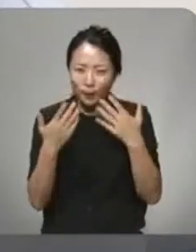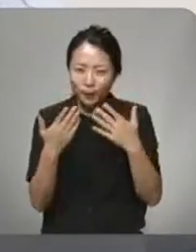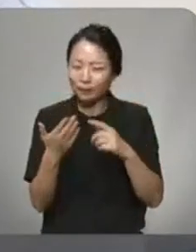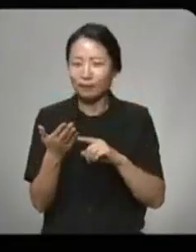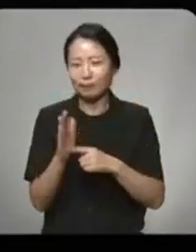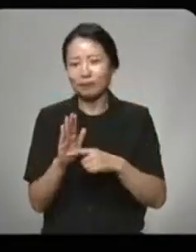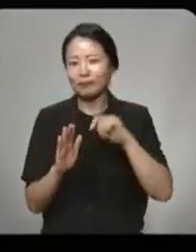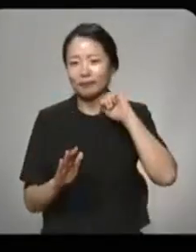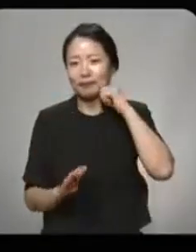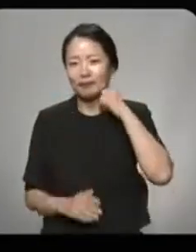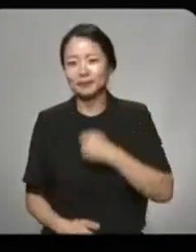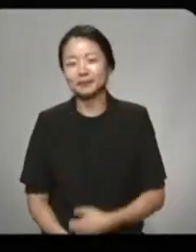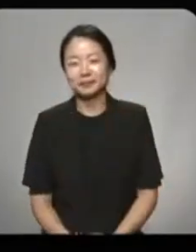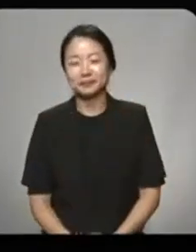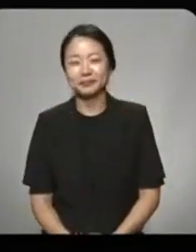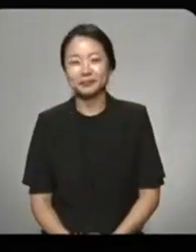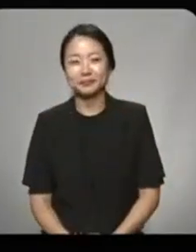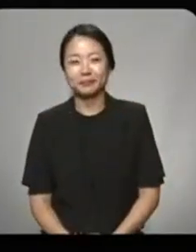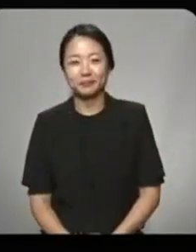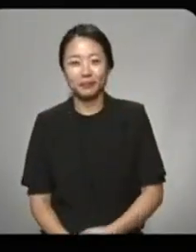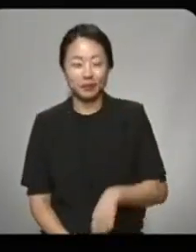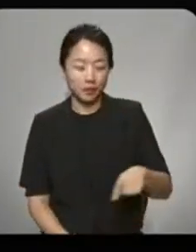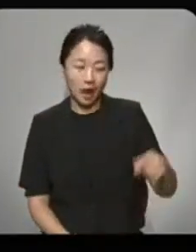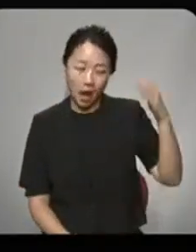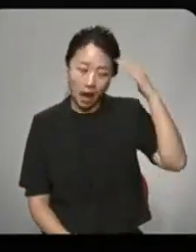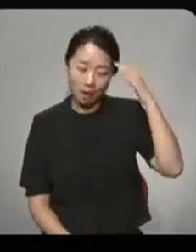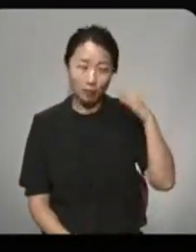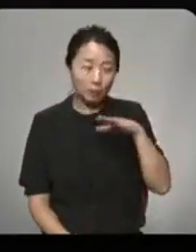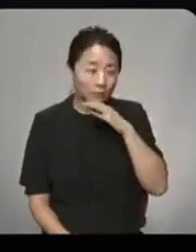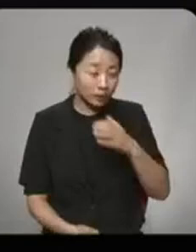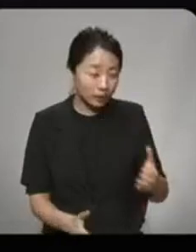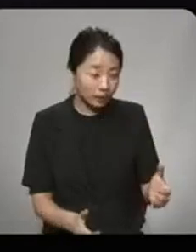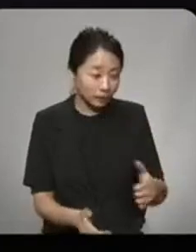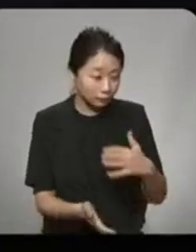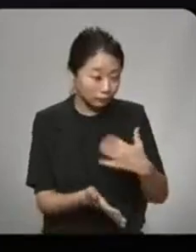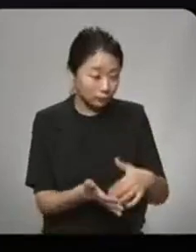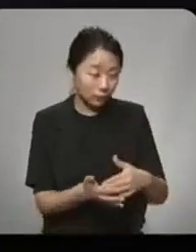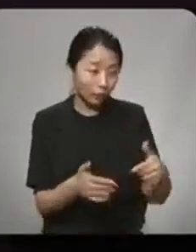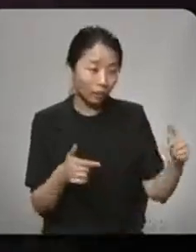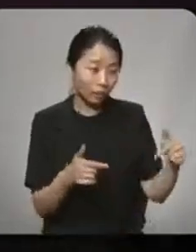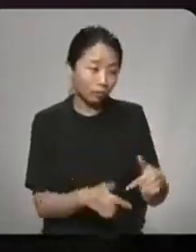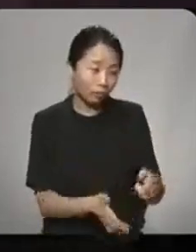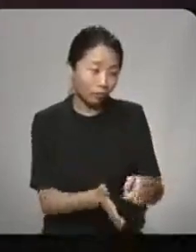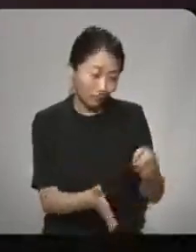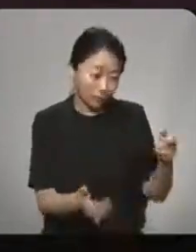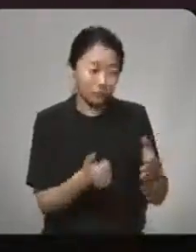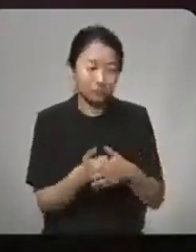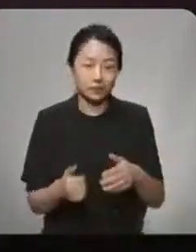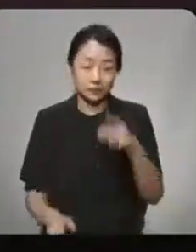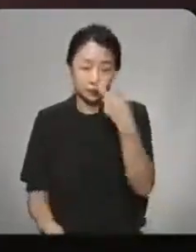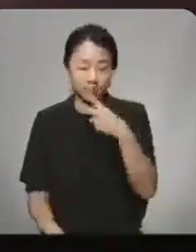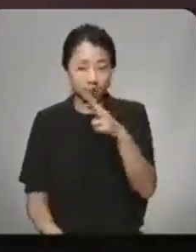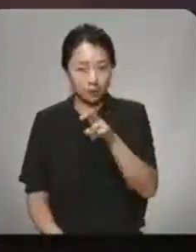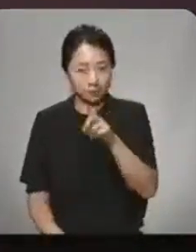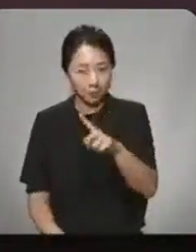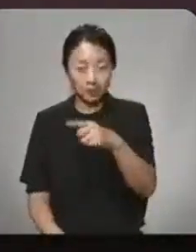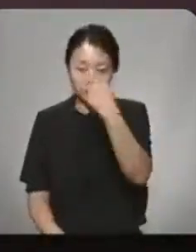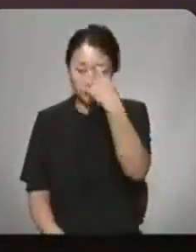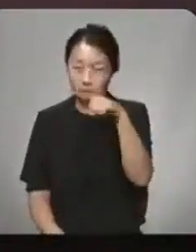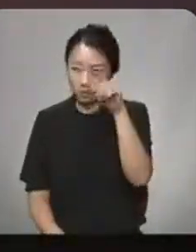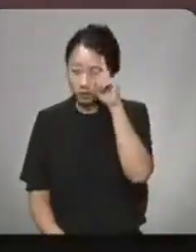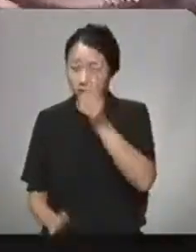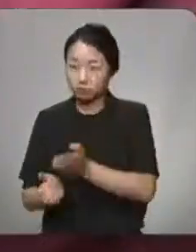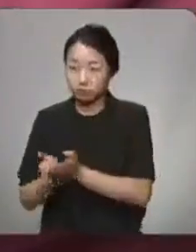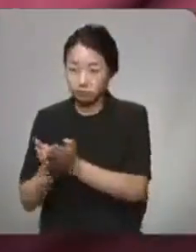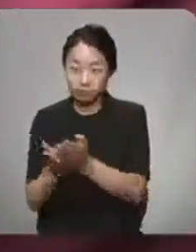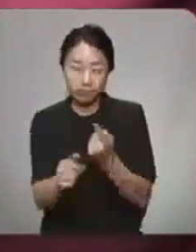어려운 상태죠. 연안 오징어의 어획량이 감소하면서 2001년 시작된 러시아 원정 조업은 러시아 우크라이나 전쟁